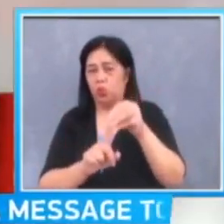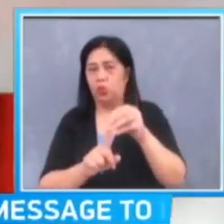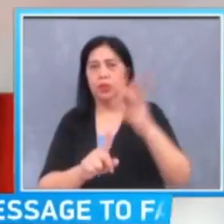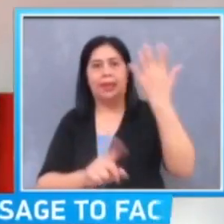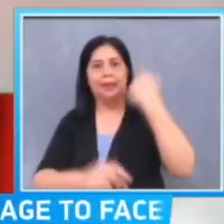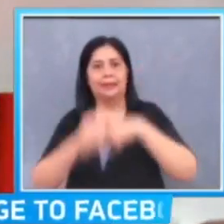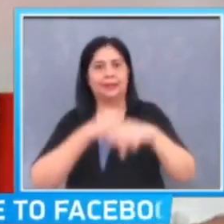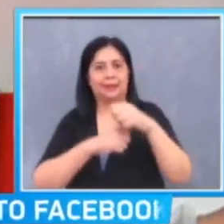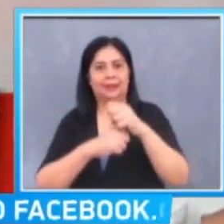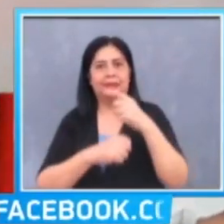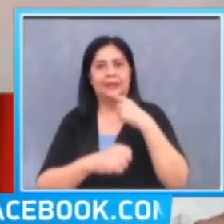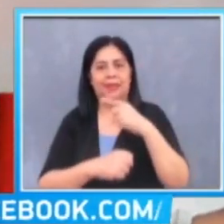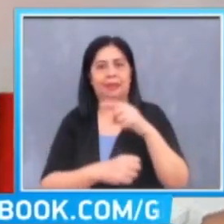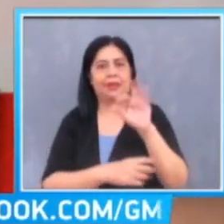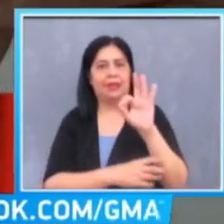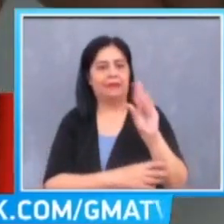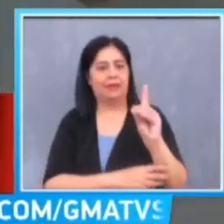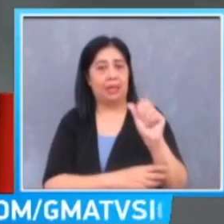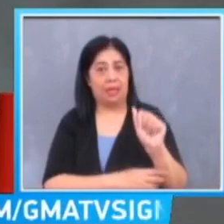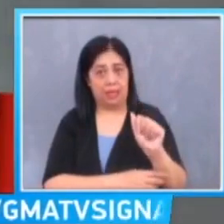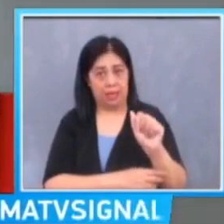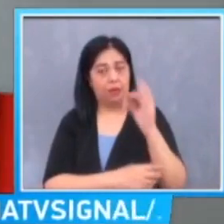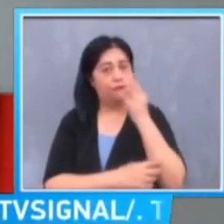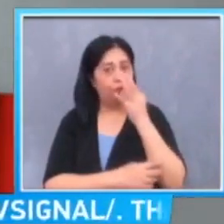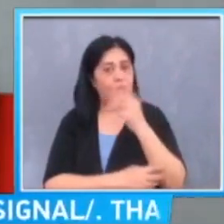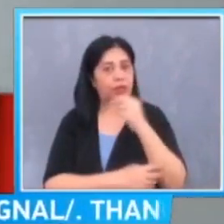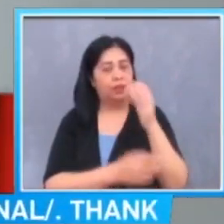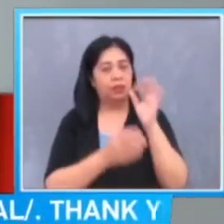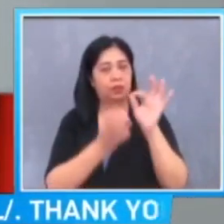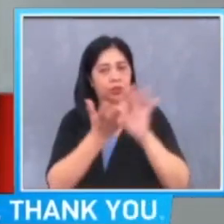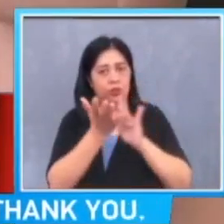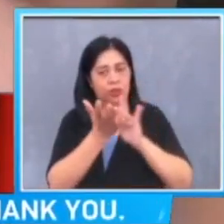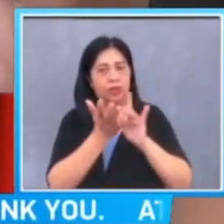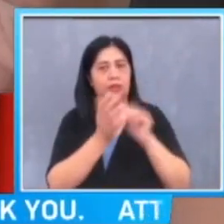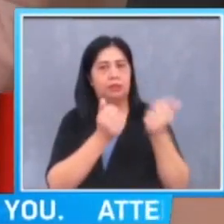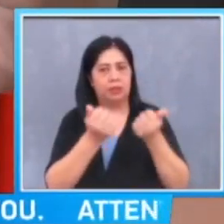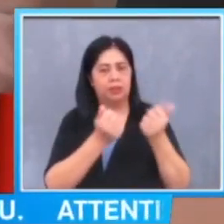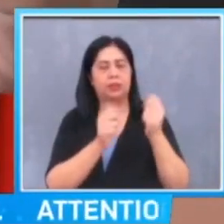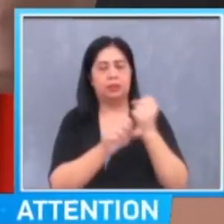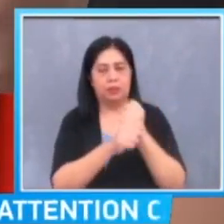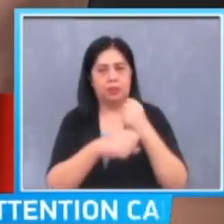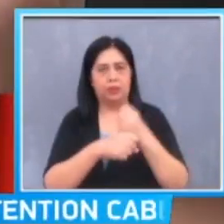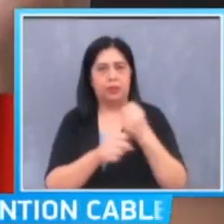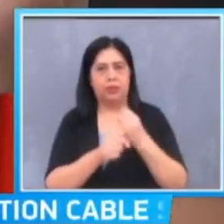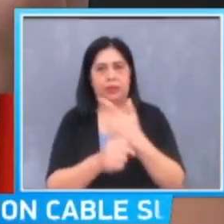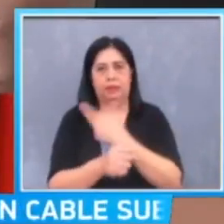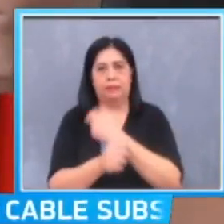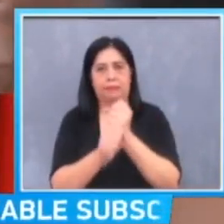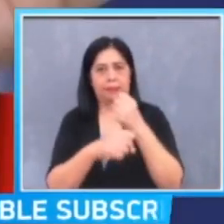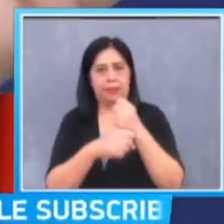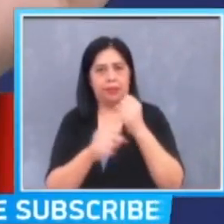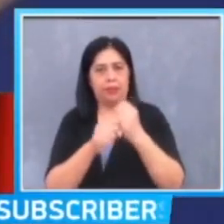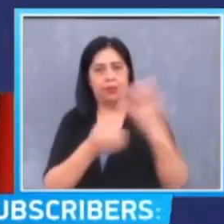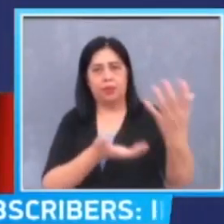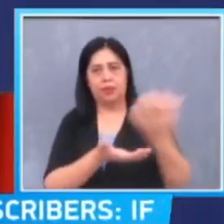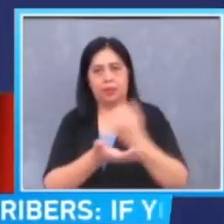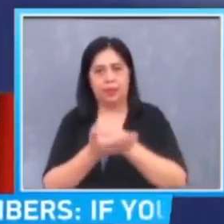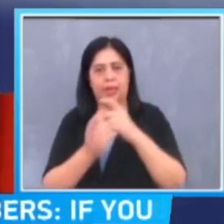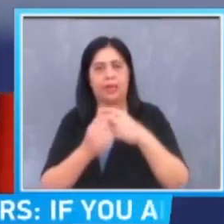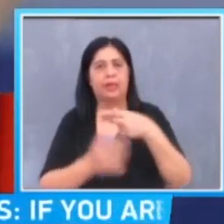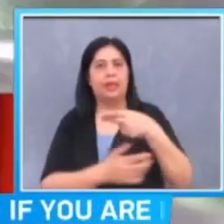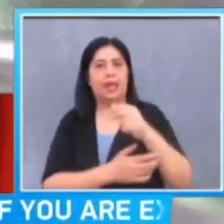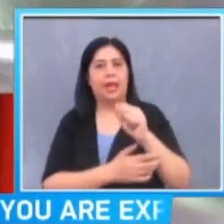ng Food and Drug Administration na gumagawa na ng paraan ang COVID-19 vaccine makers na makakuha ng halal